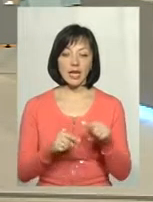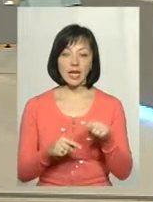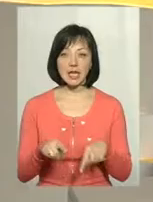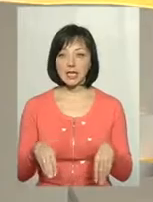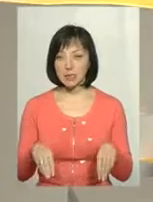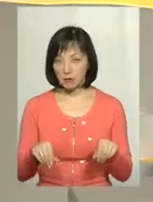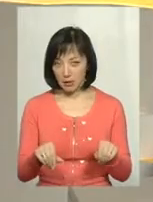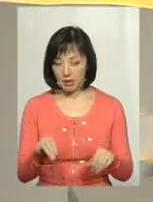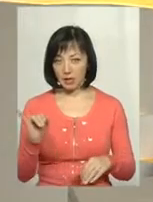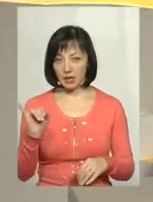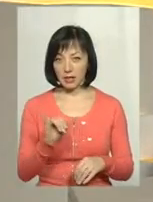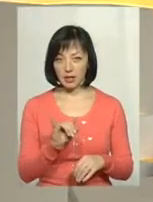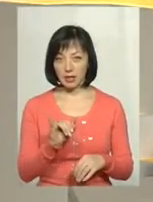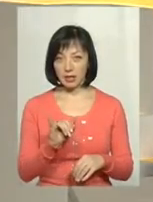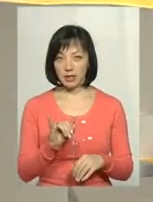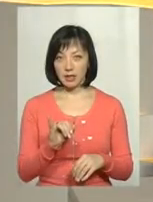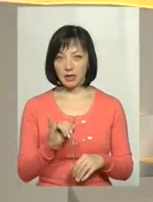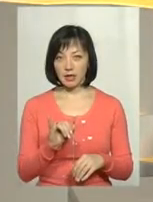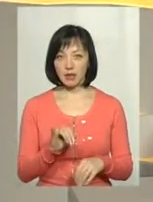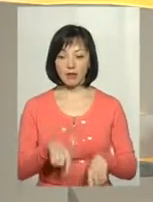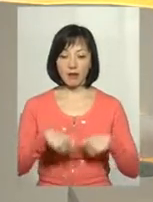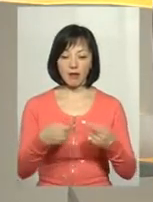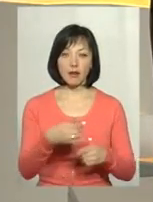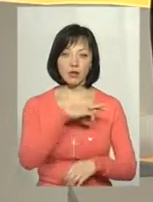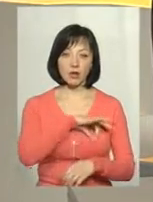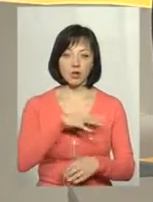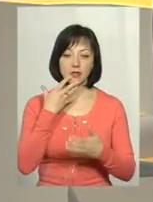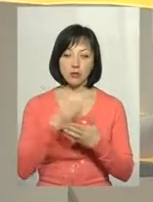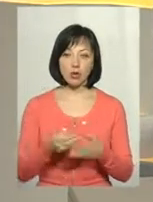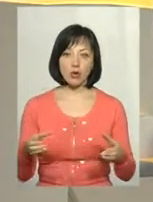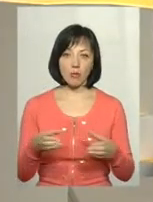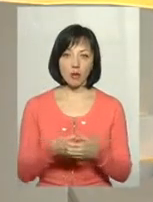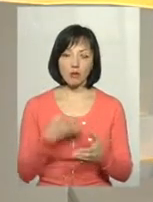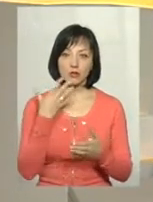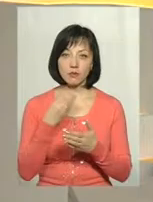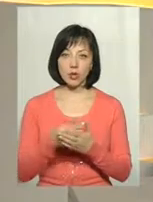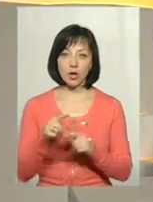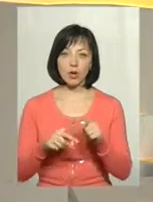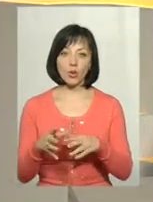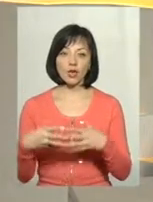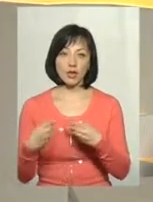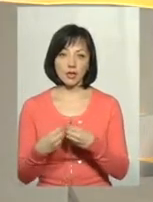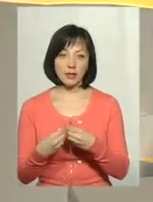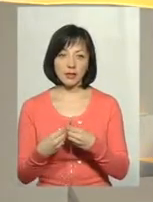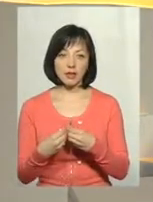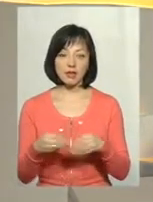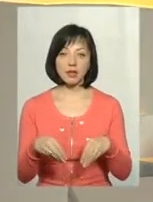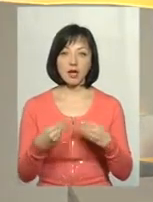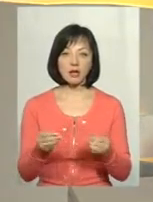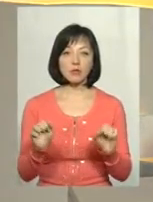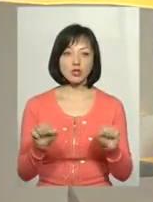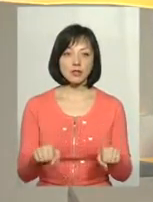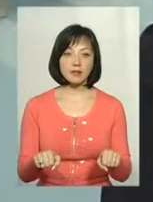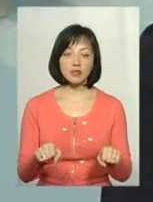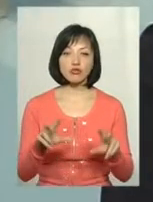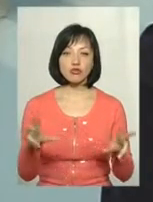землі і приносити користь своїй громаді, своїй родині, дати можливість